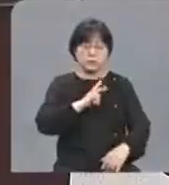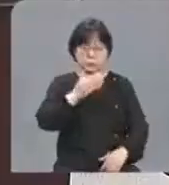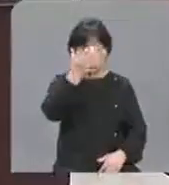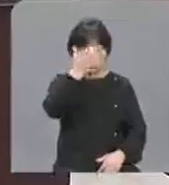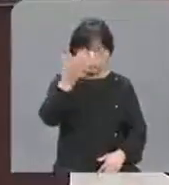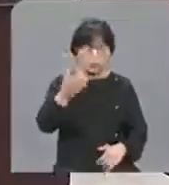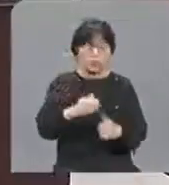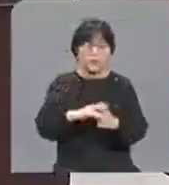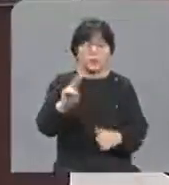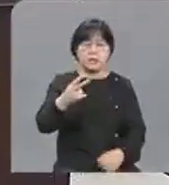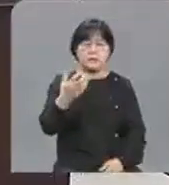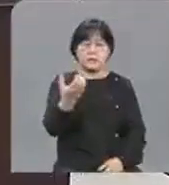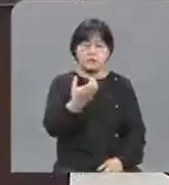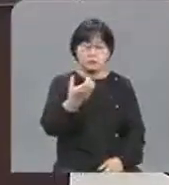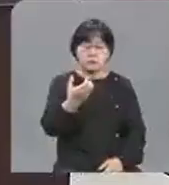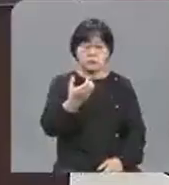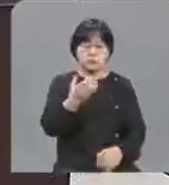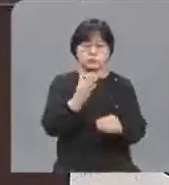혜원이